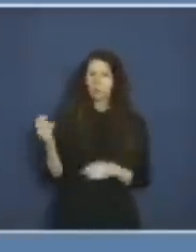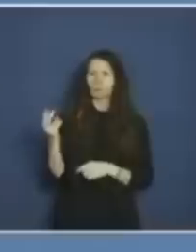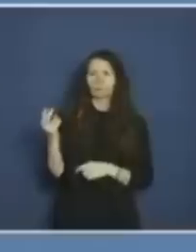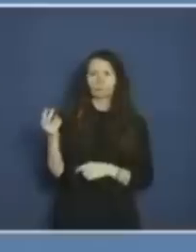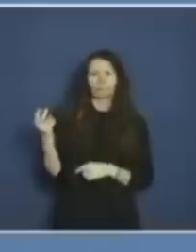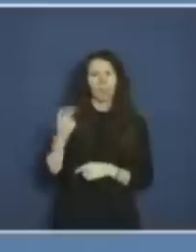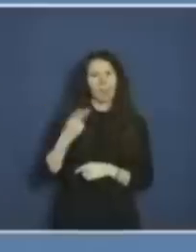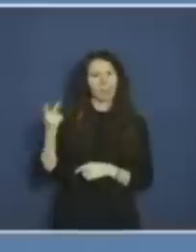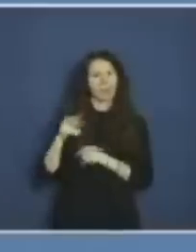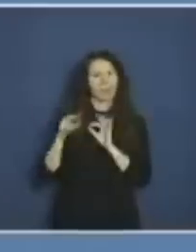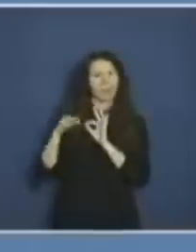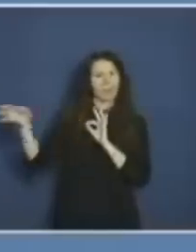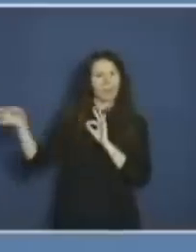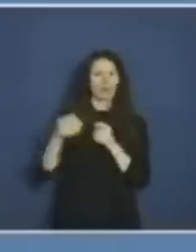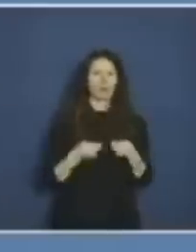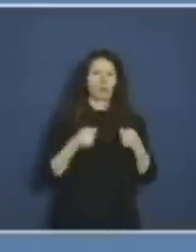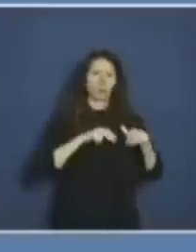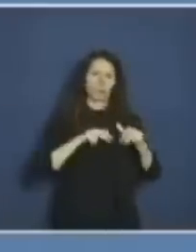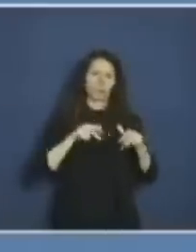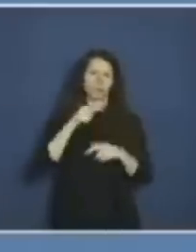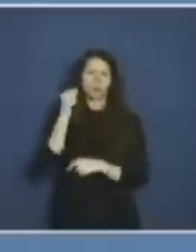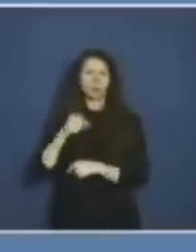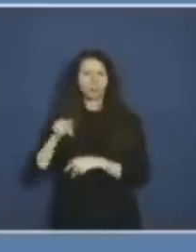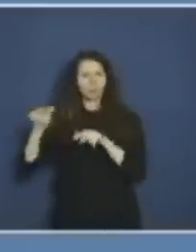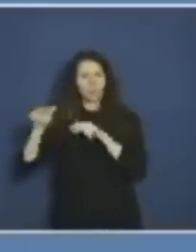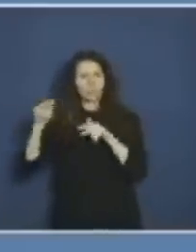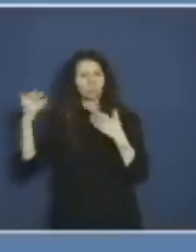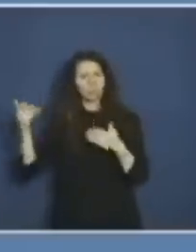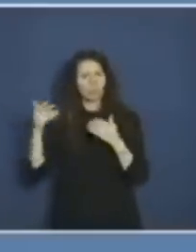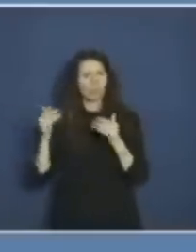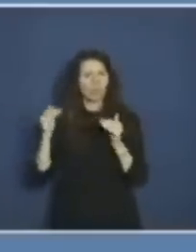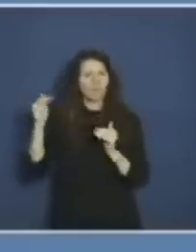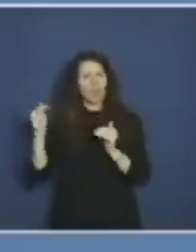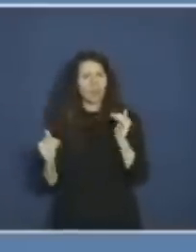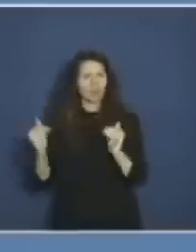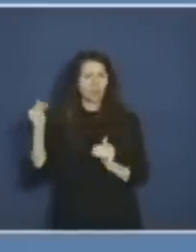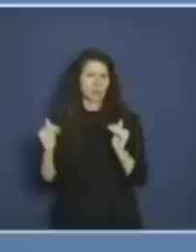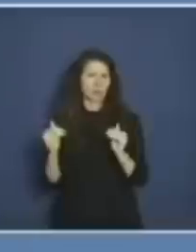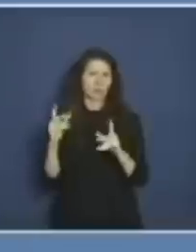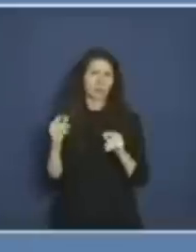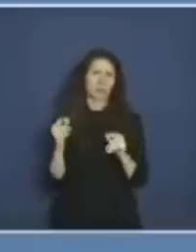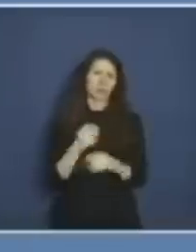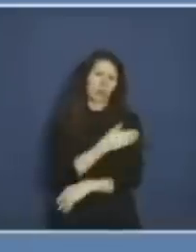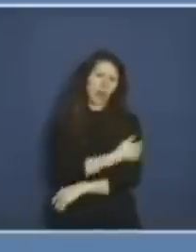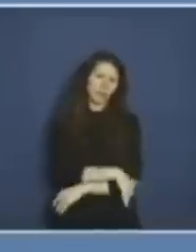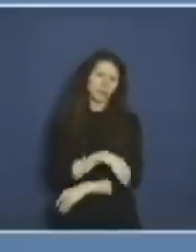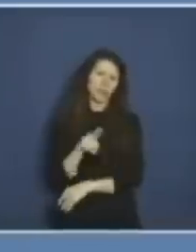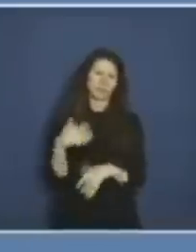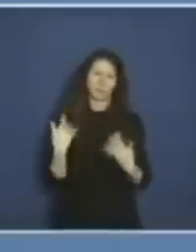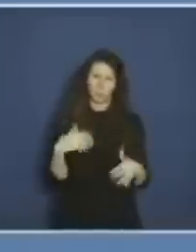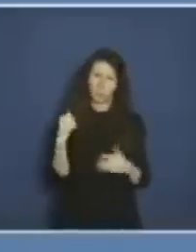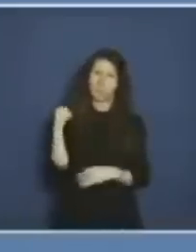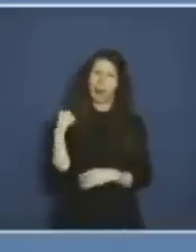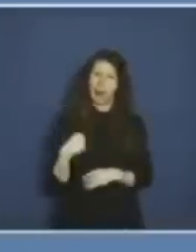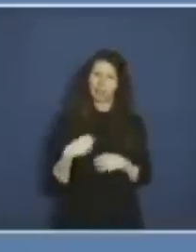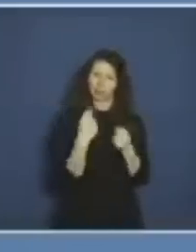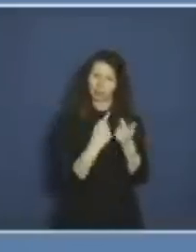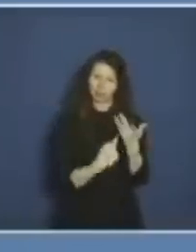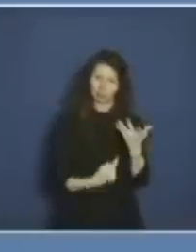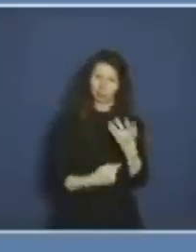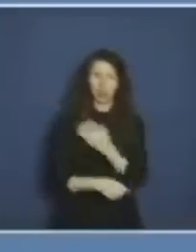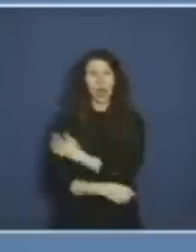zwischen der Bundesregierung und der russischen Regierung, dieses Nebeneinander von sehr belastenden Umständen und dem Interesse